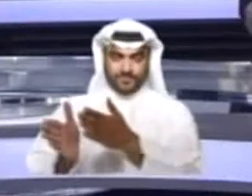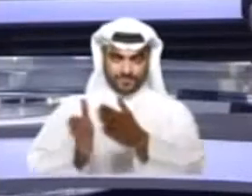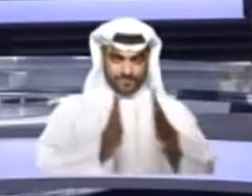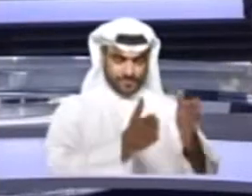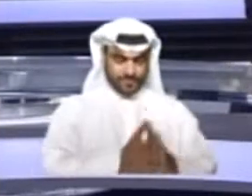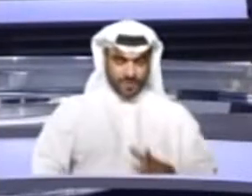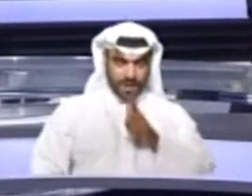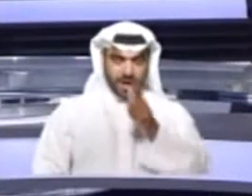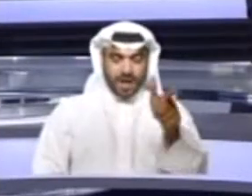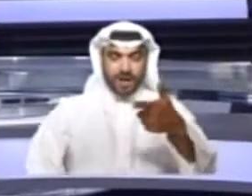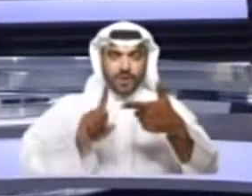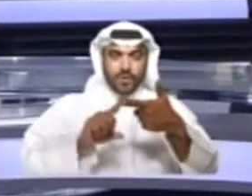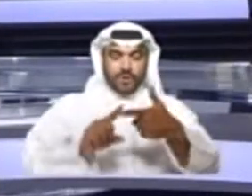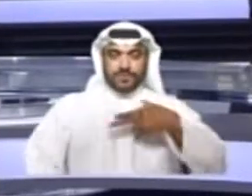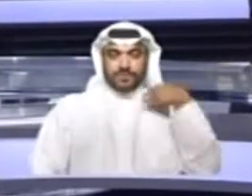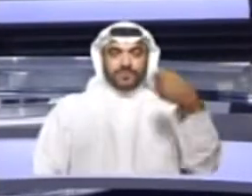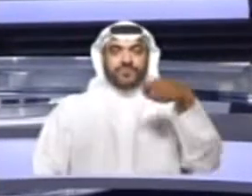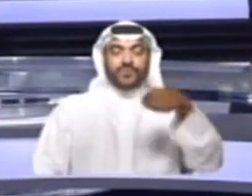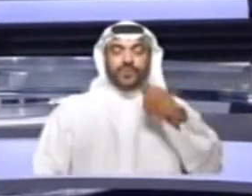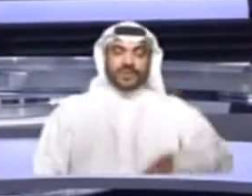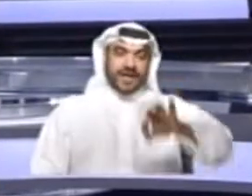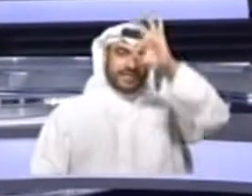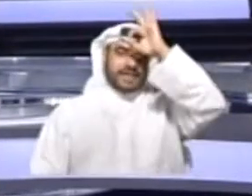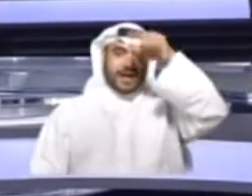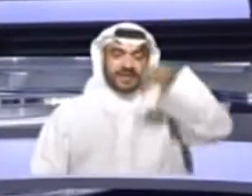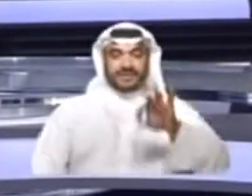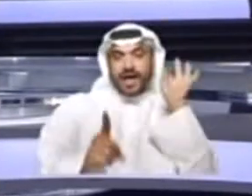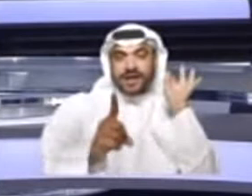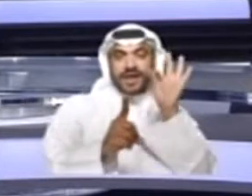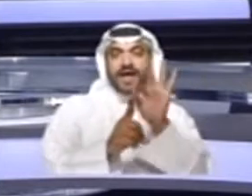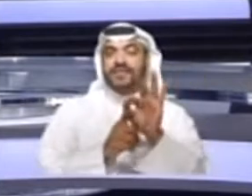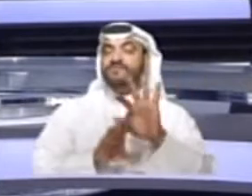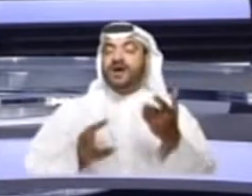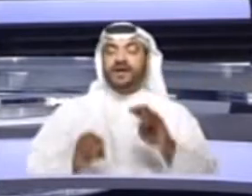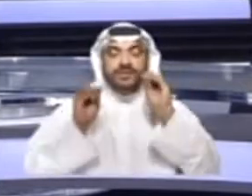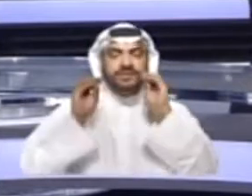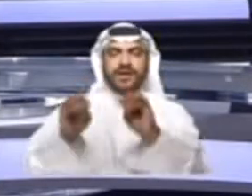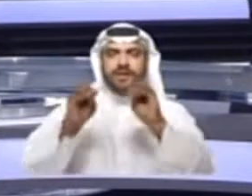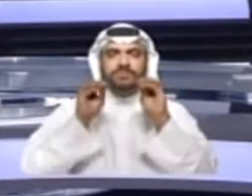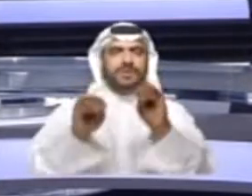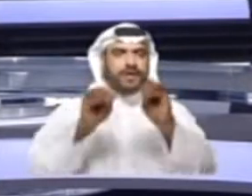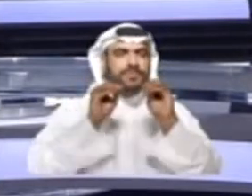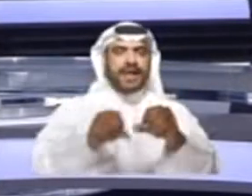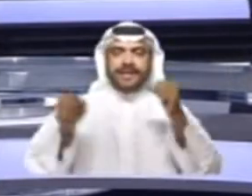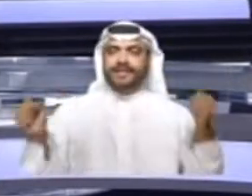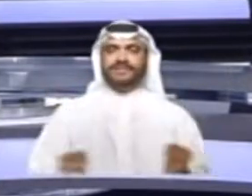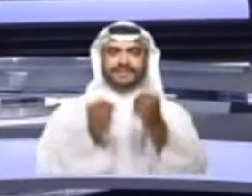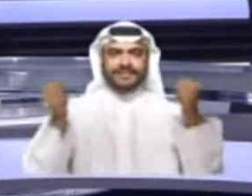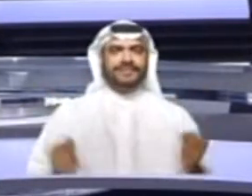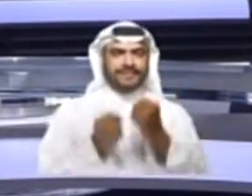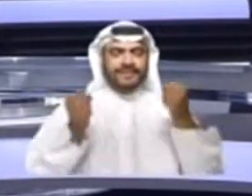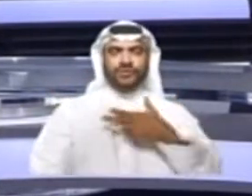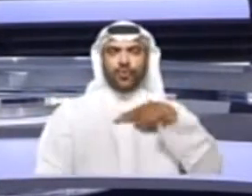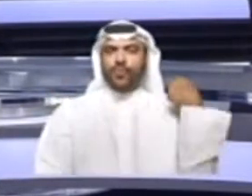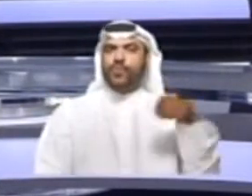قال وكيل وزارة الداخلية الفريق محمود الدوسري اليوم إن الهدف الأساسي من الدورات التدريبية التي تقيمها الوزارة